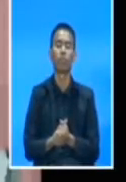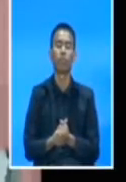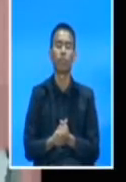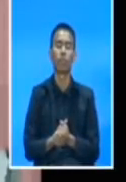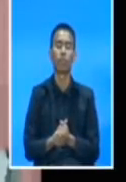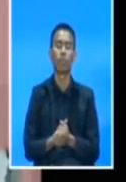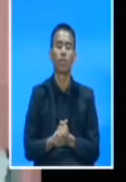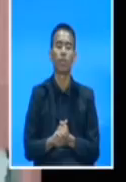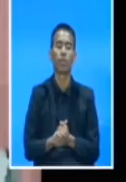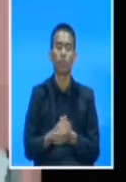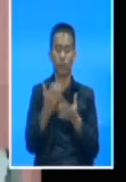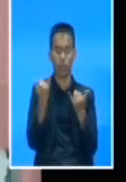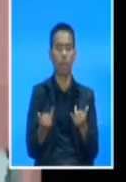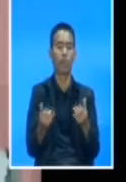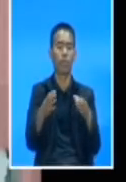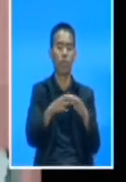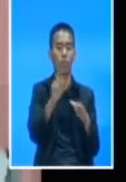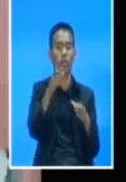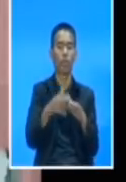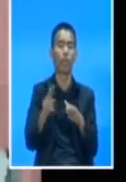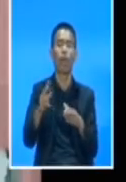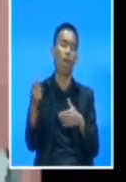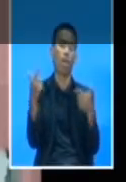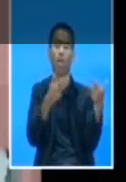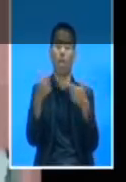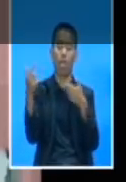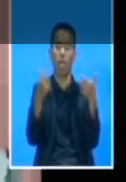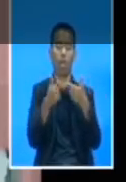ตอนนี้มีอยู่แค่หน่วย2หน่วยก็เถียงกันจะแย่แล้วครับ